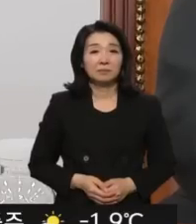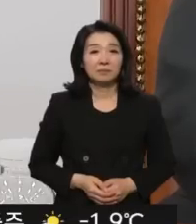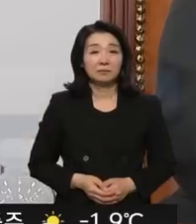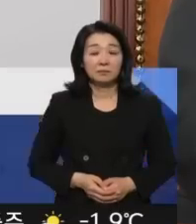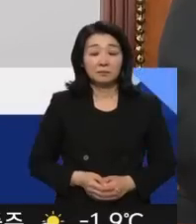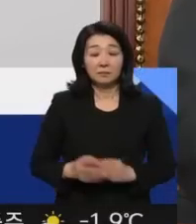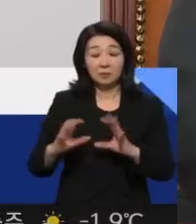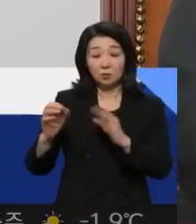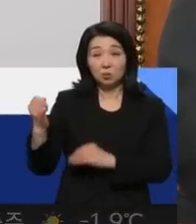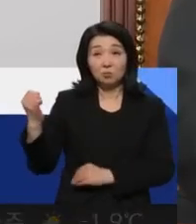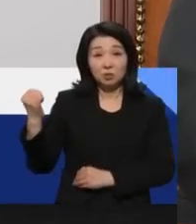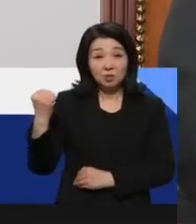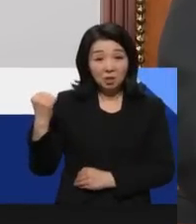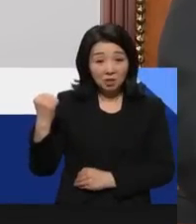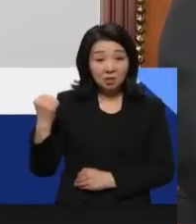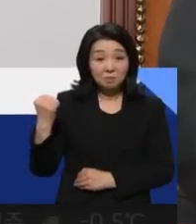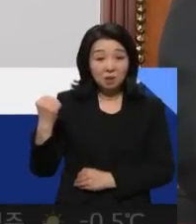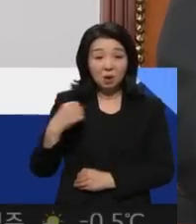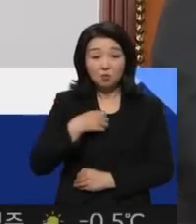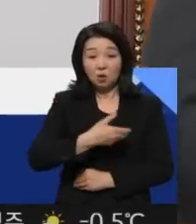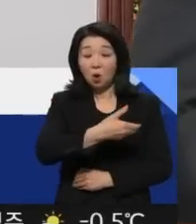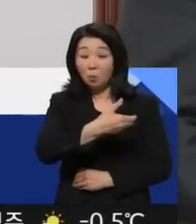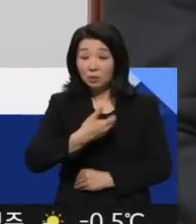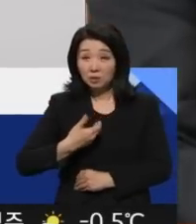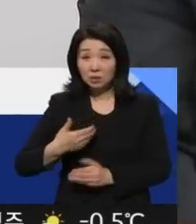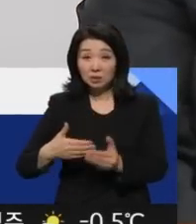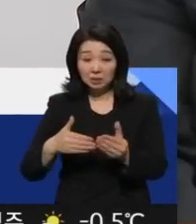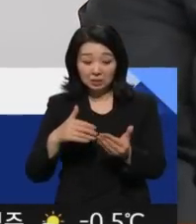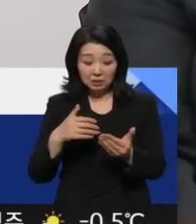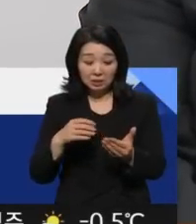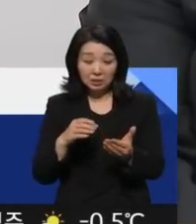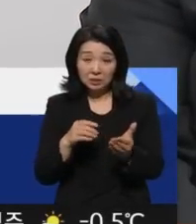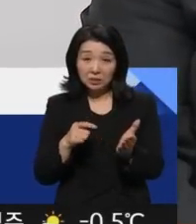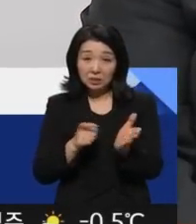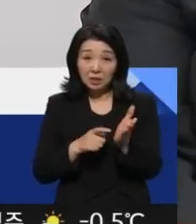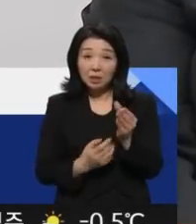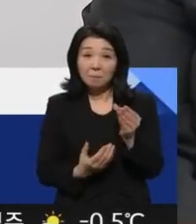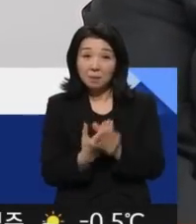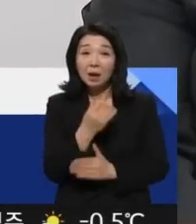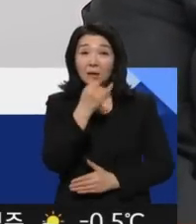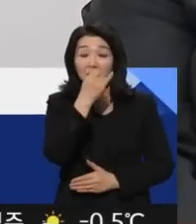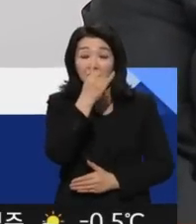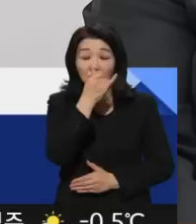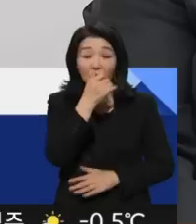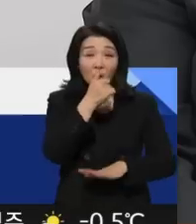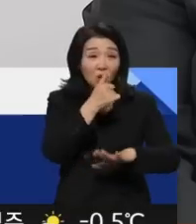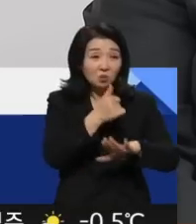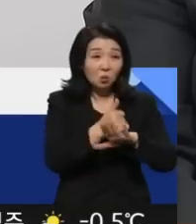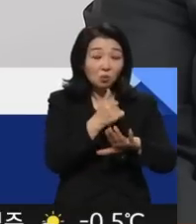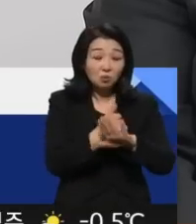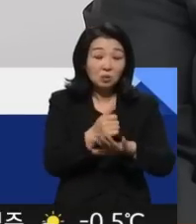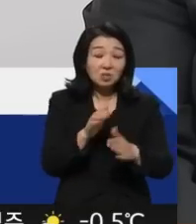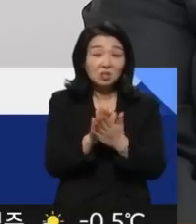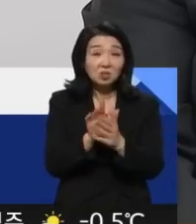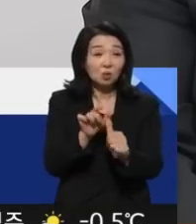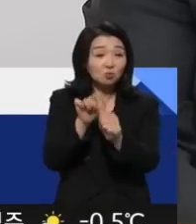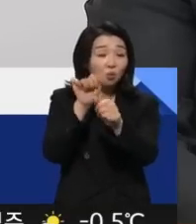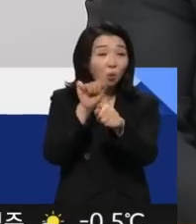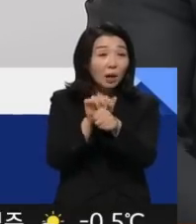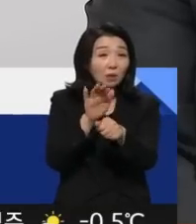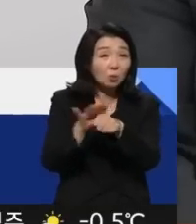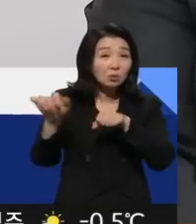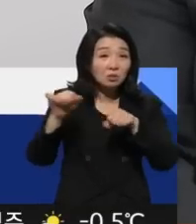국민의 생명이 위협받는 재난사항이 발생하였다고 하여 피청구인이 직접 구조활동에 참여하여야 하는